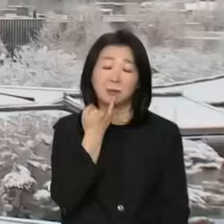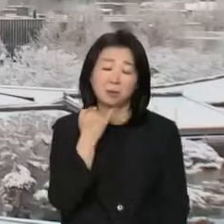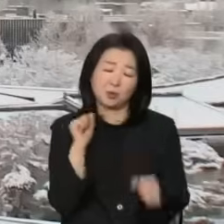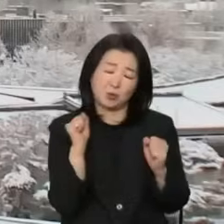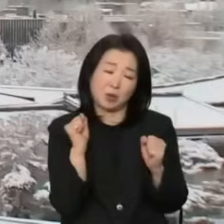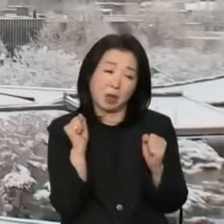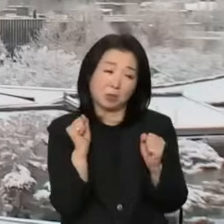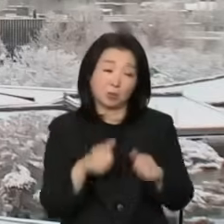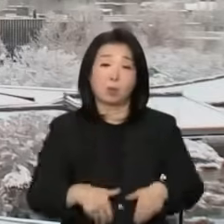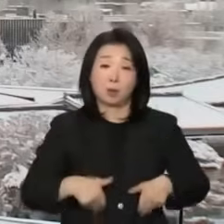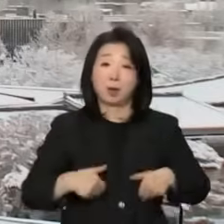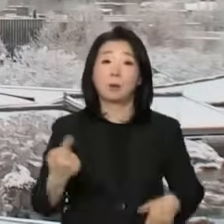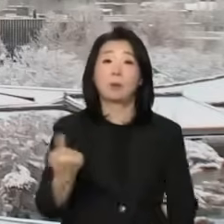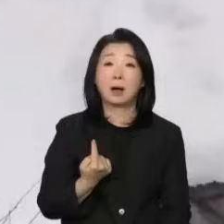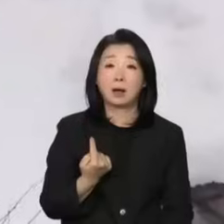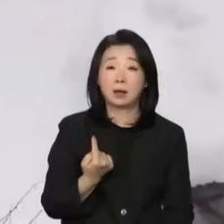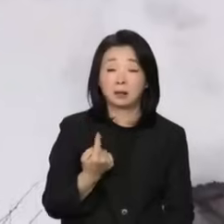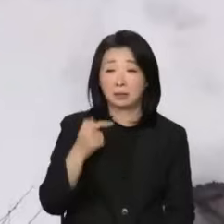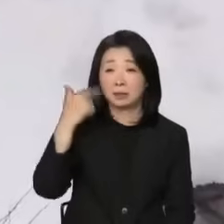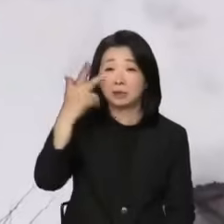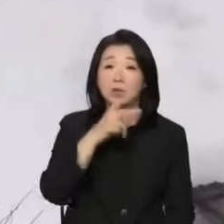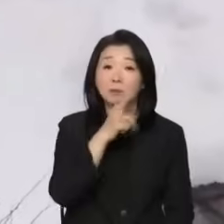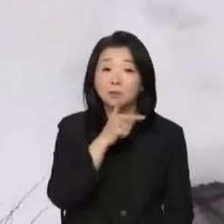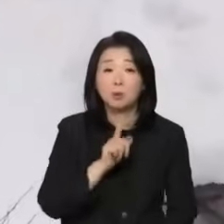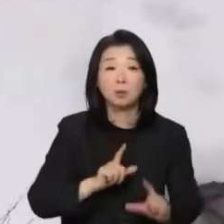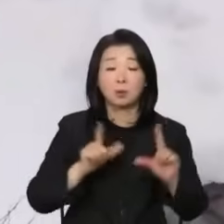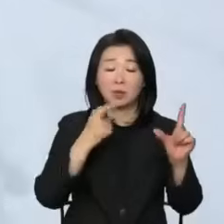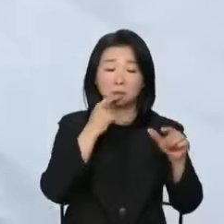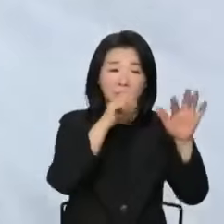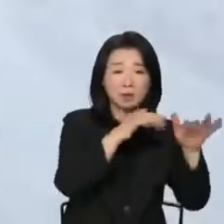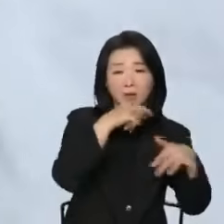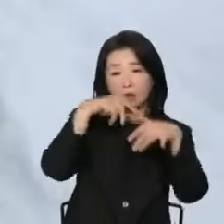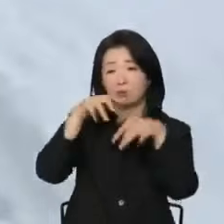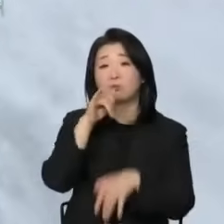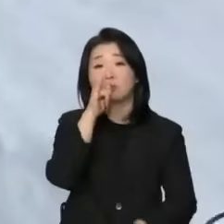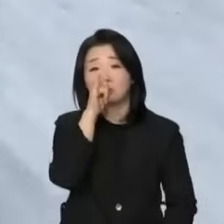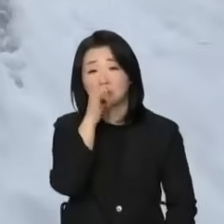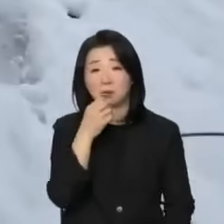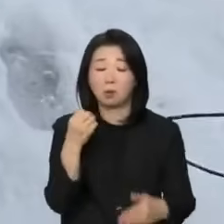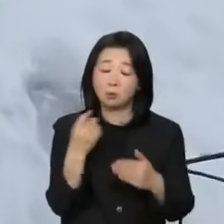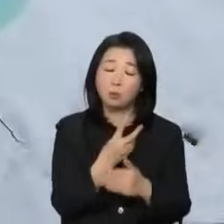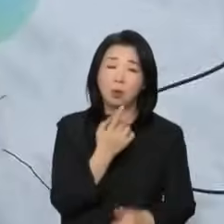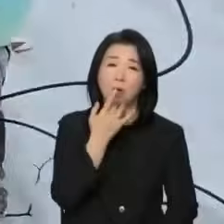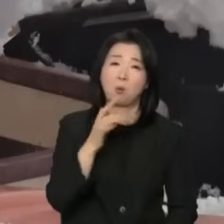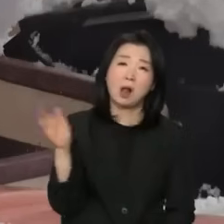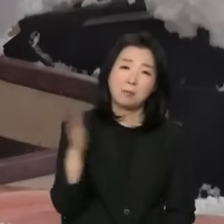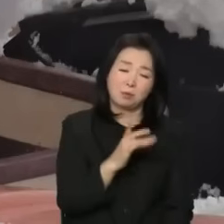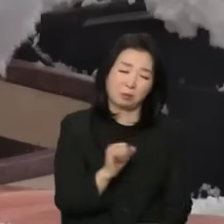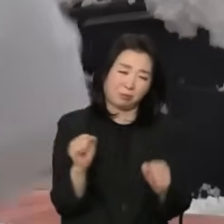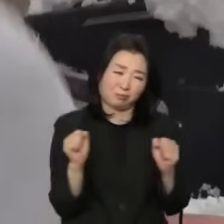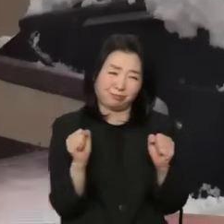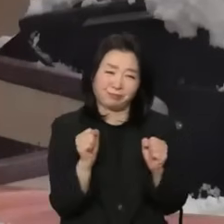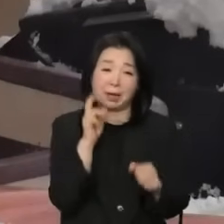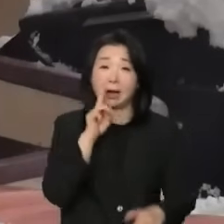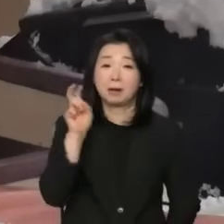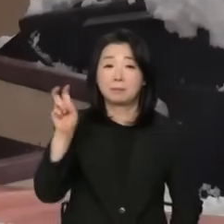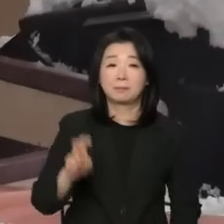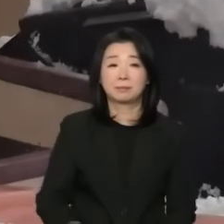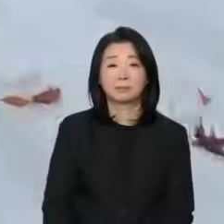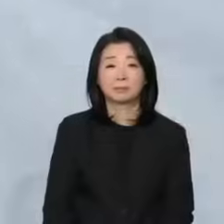누그러지겠습니다. 그러나 다음 주 월요일 중서부 지역에 비나 눈이 내린 뒤 화요일부터는 다시 영하권 추위가